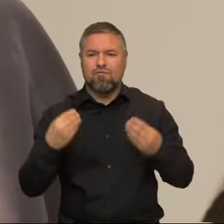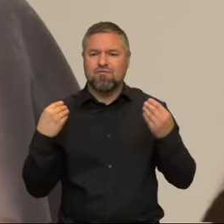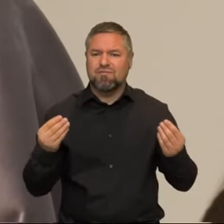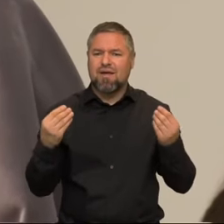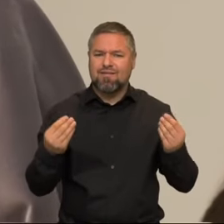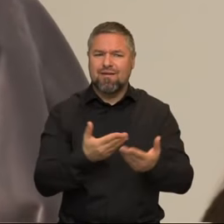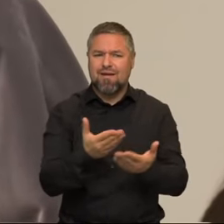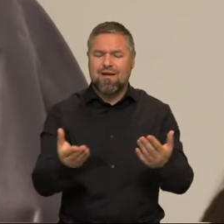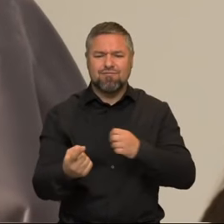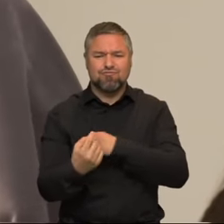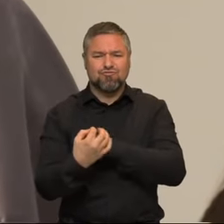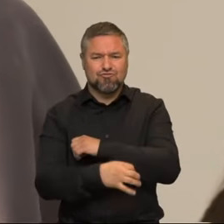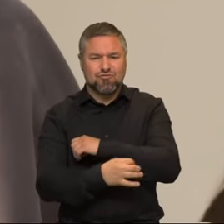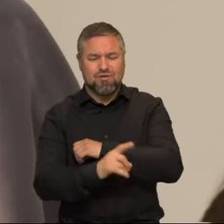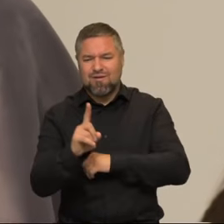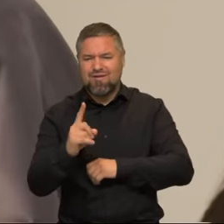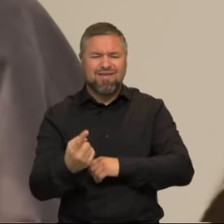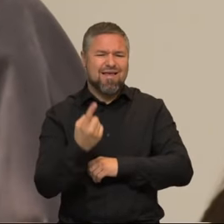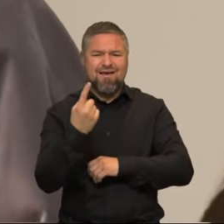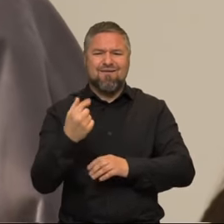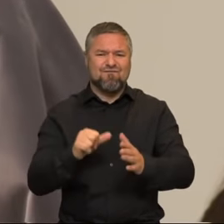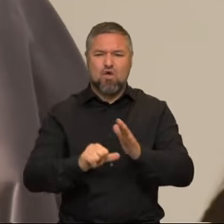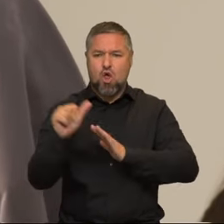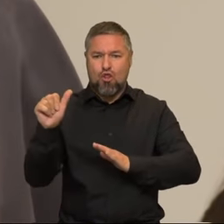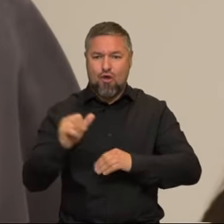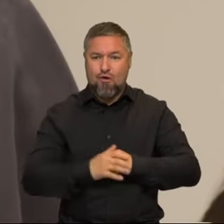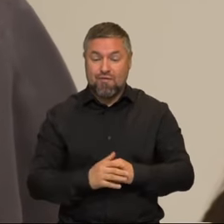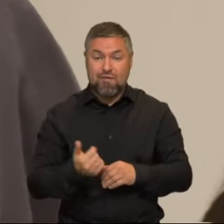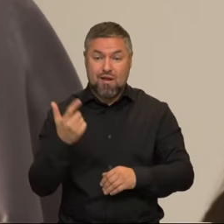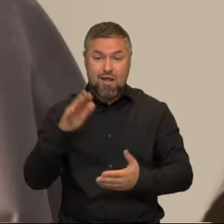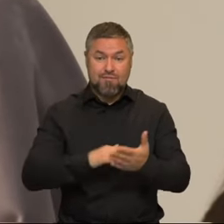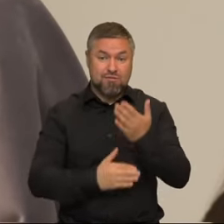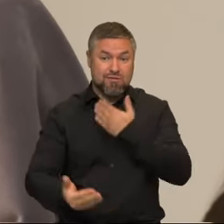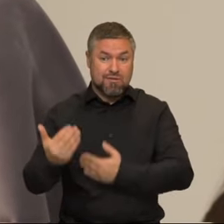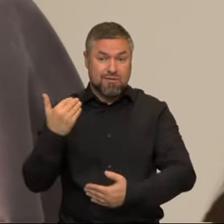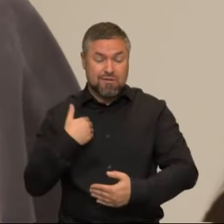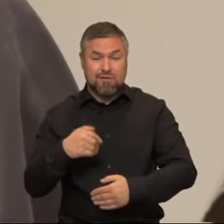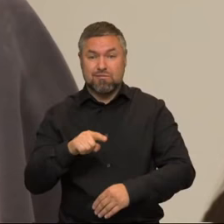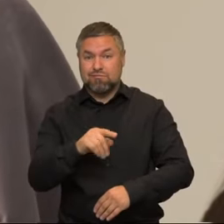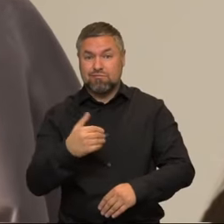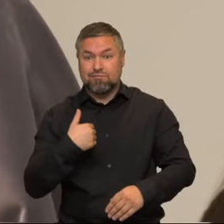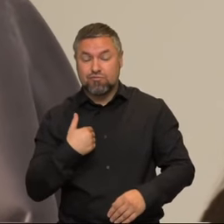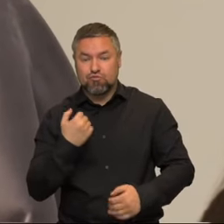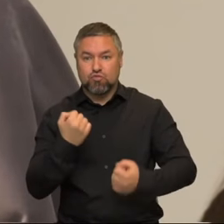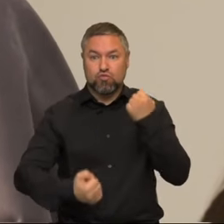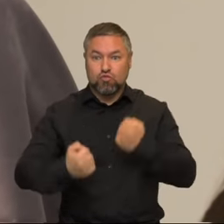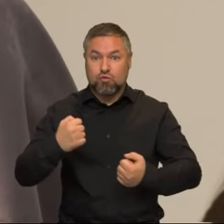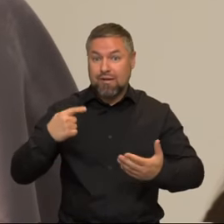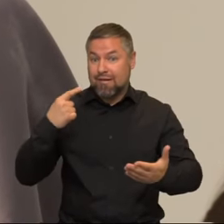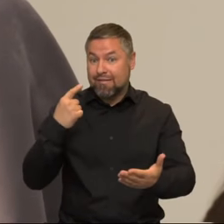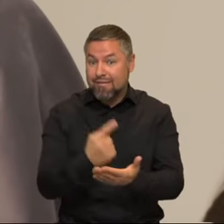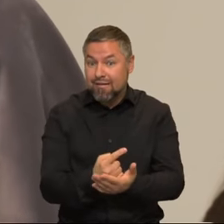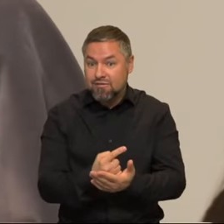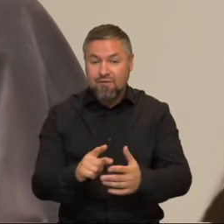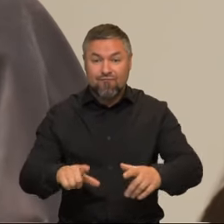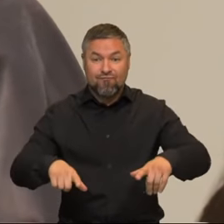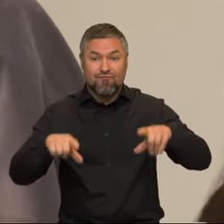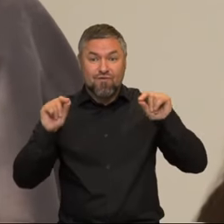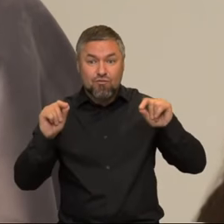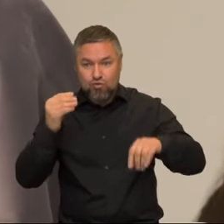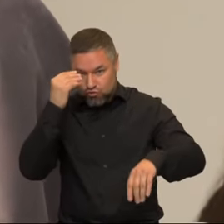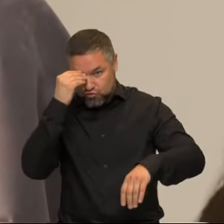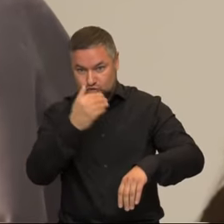studenci, jedyni i wyjątkowi. Kilka miesięcy temu stanęliście przed trudną decyzją wyboru